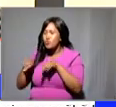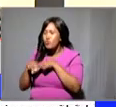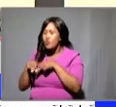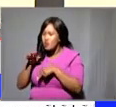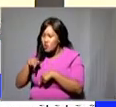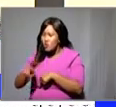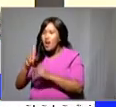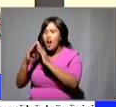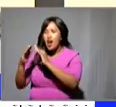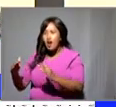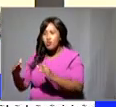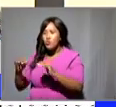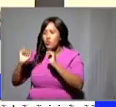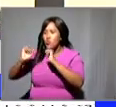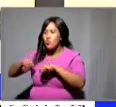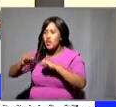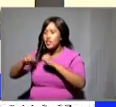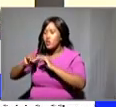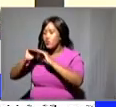nyoba. Nigetha reduce